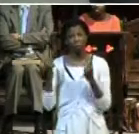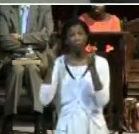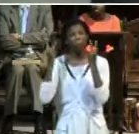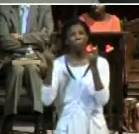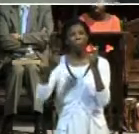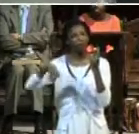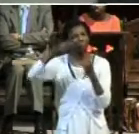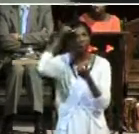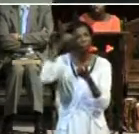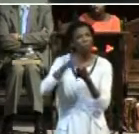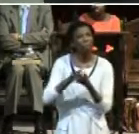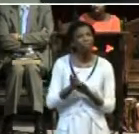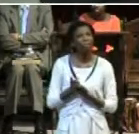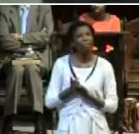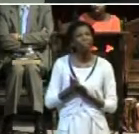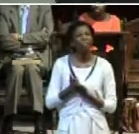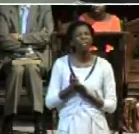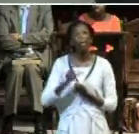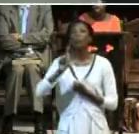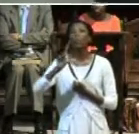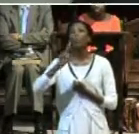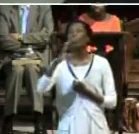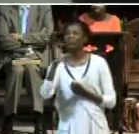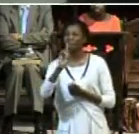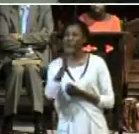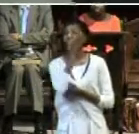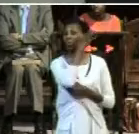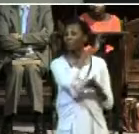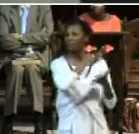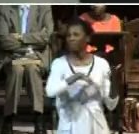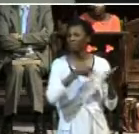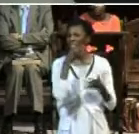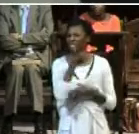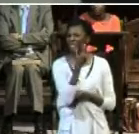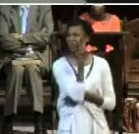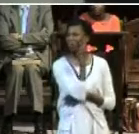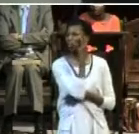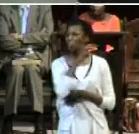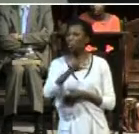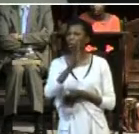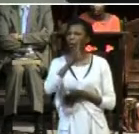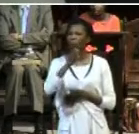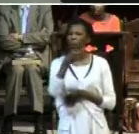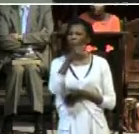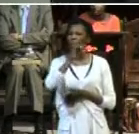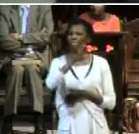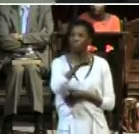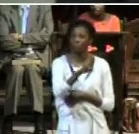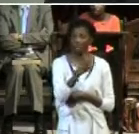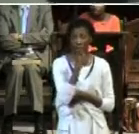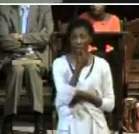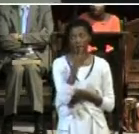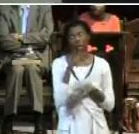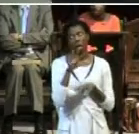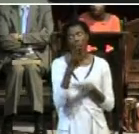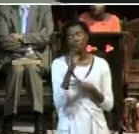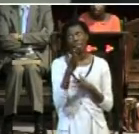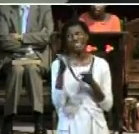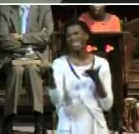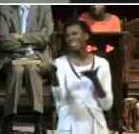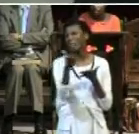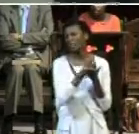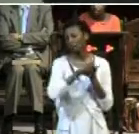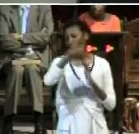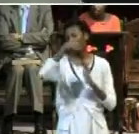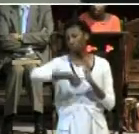souvenez? Un autre texte, ce n'est pas dit ici, mais dans un autre texte parallèle, 300 deniers. C'est l'équivalent d'un salaire annuel. C'est grosso modo